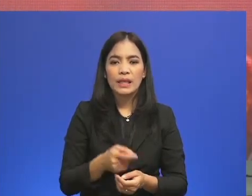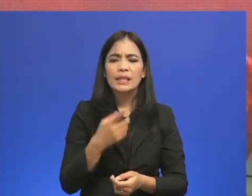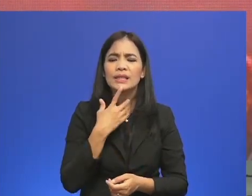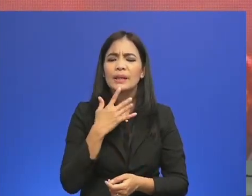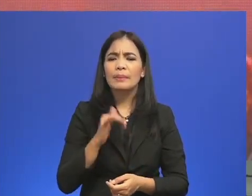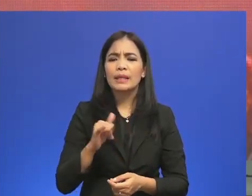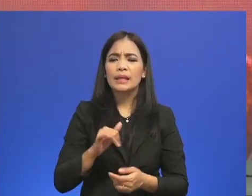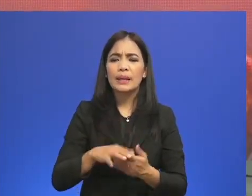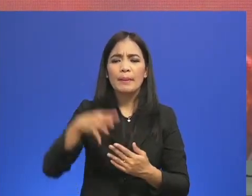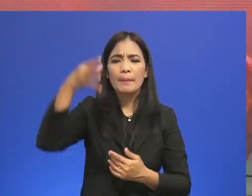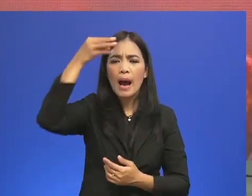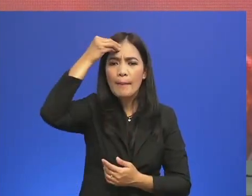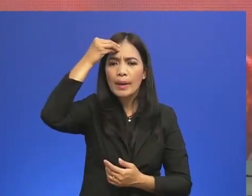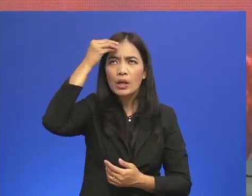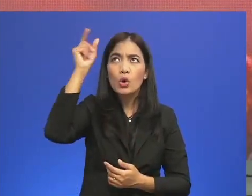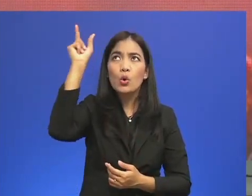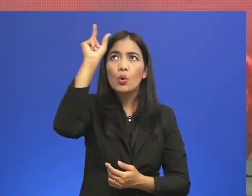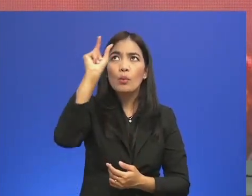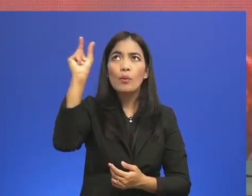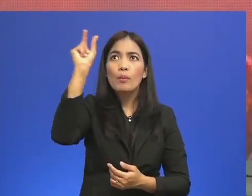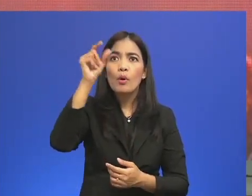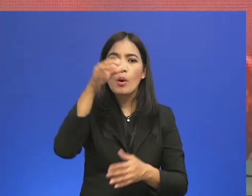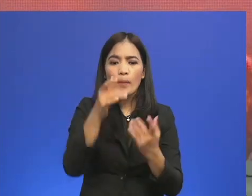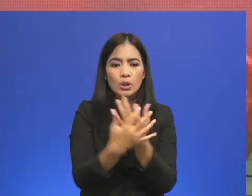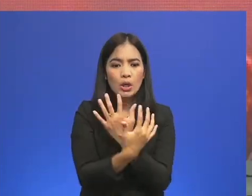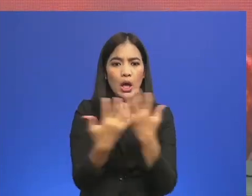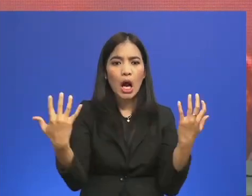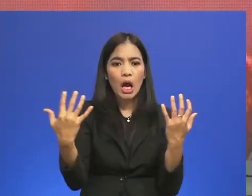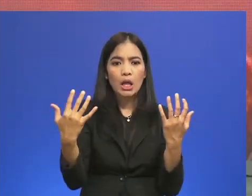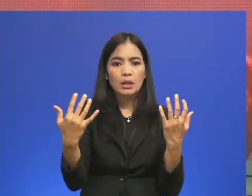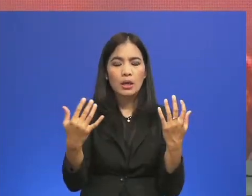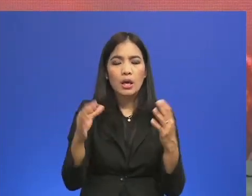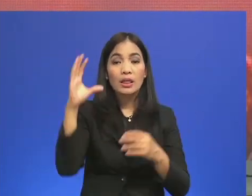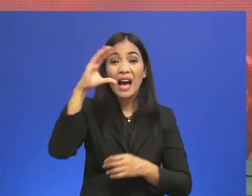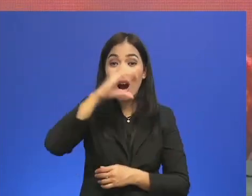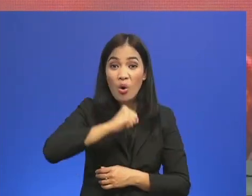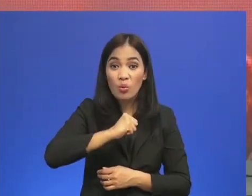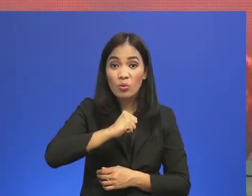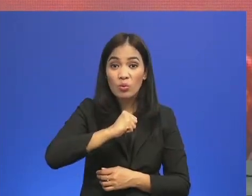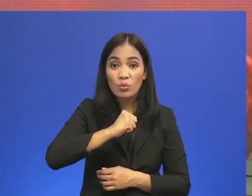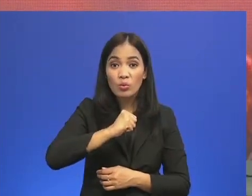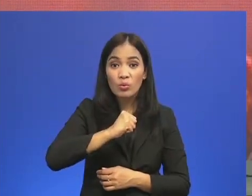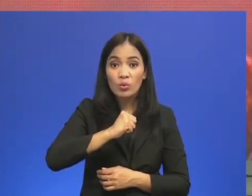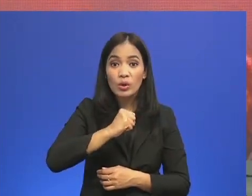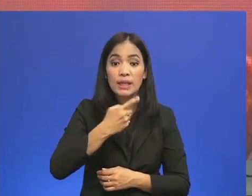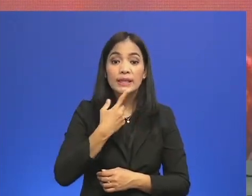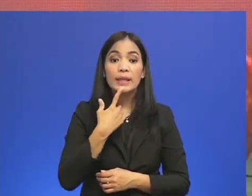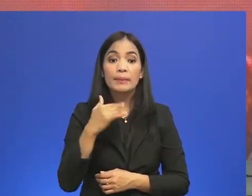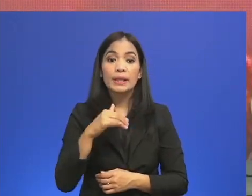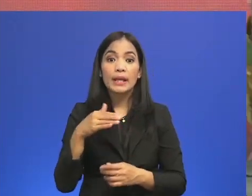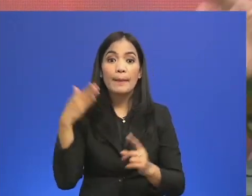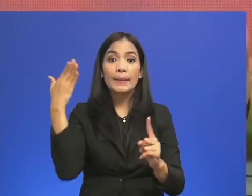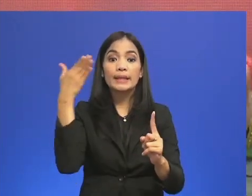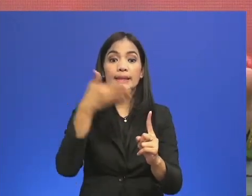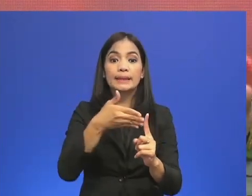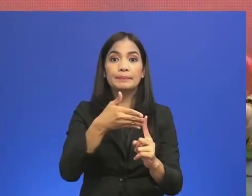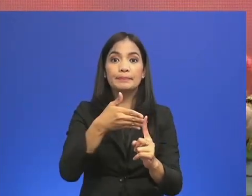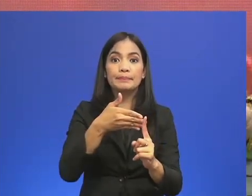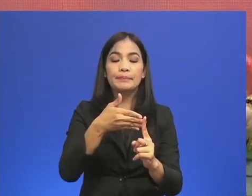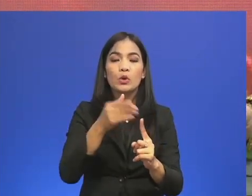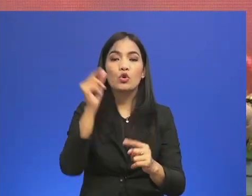pengertian umum, stempel umum, saudaraku. Sudah jadi prinsip filosofi